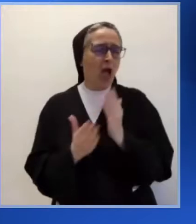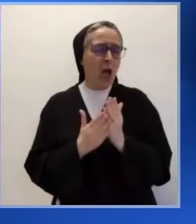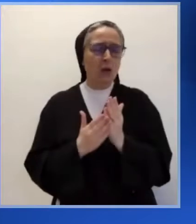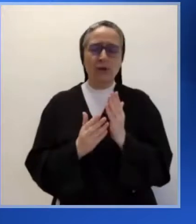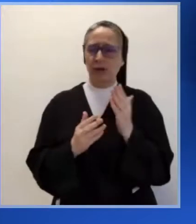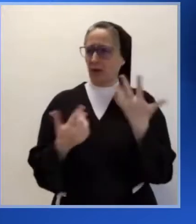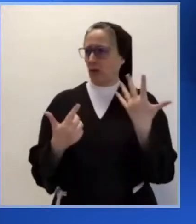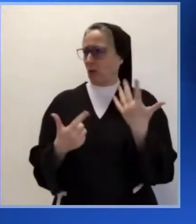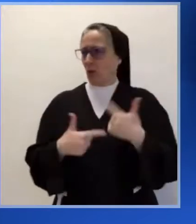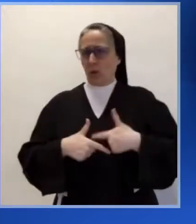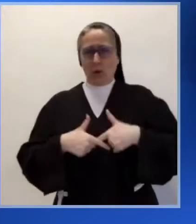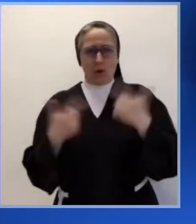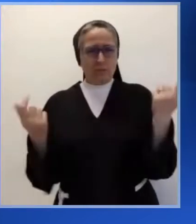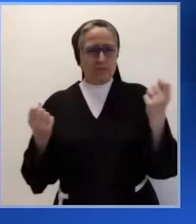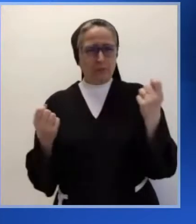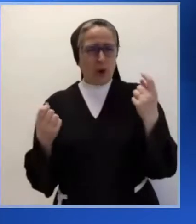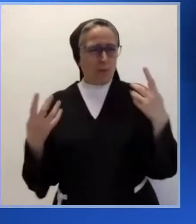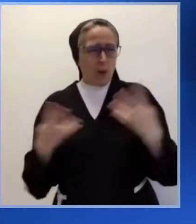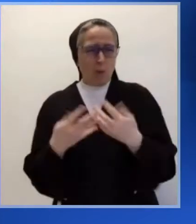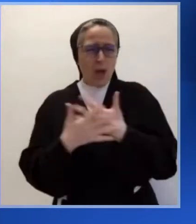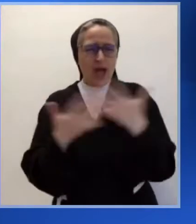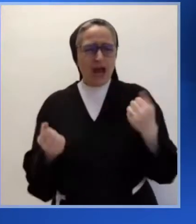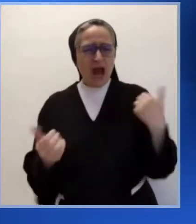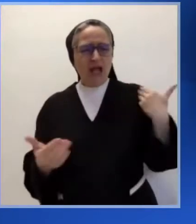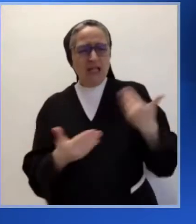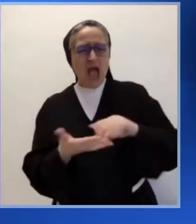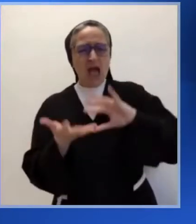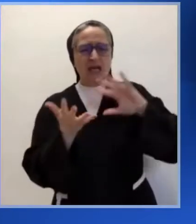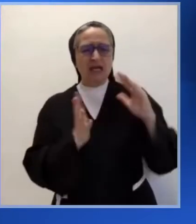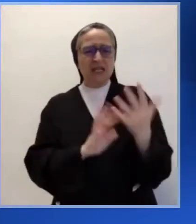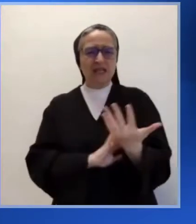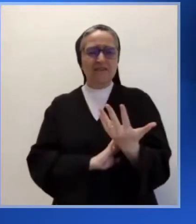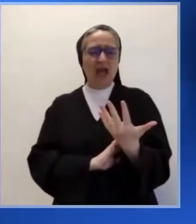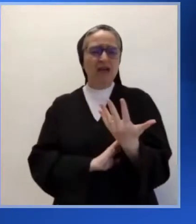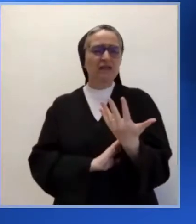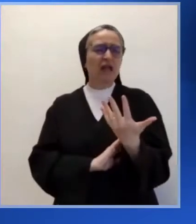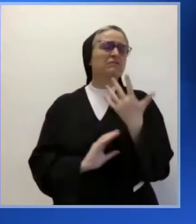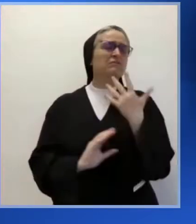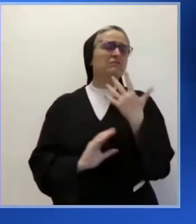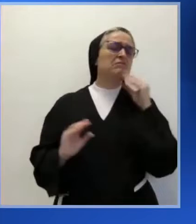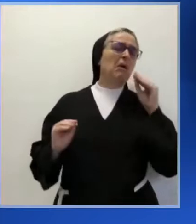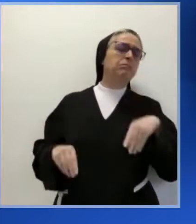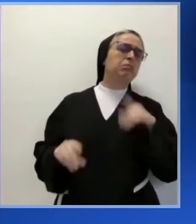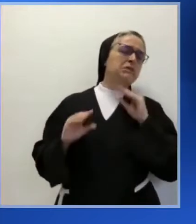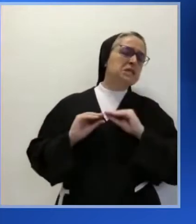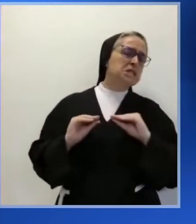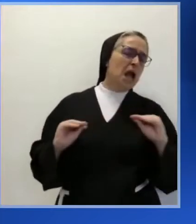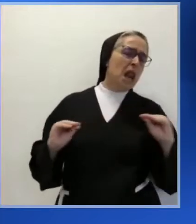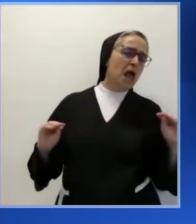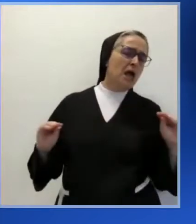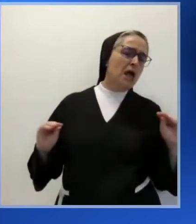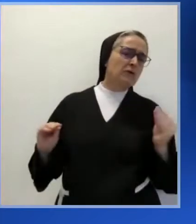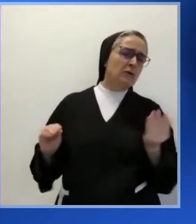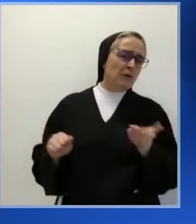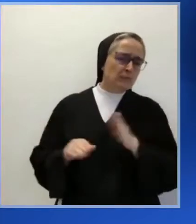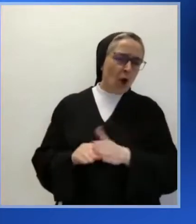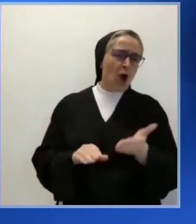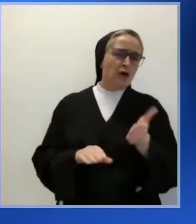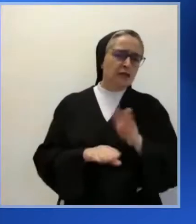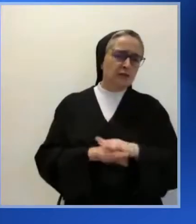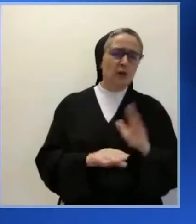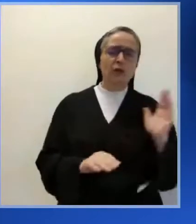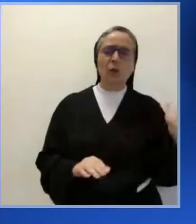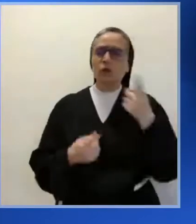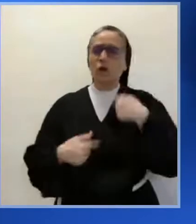tragedia dimenticata da tutti da anni si sta consumando in silenzio, provocando morti ogni giorno.